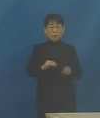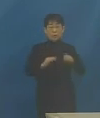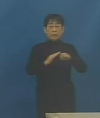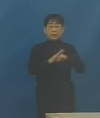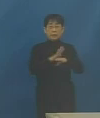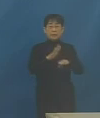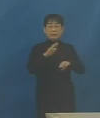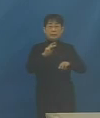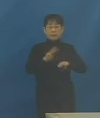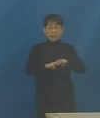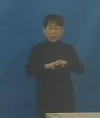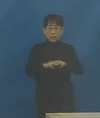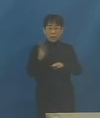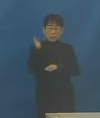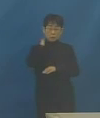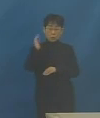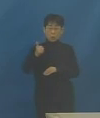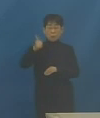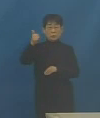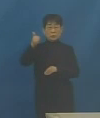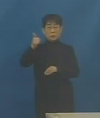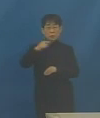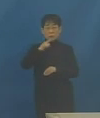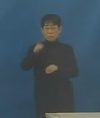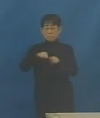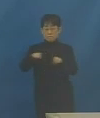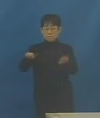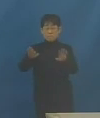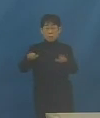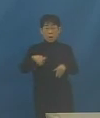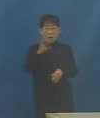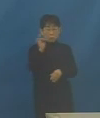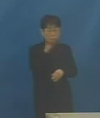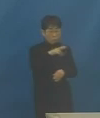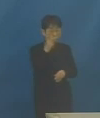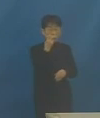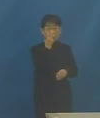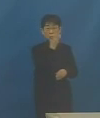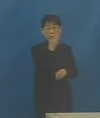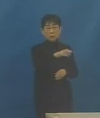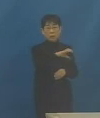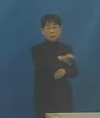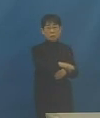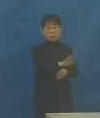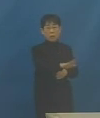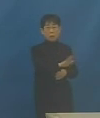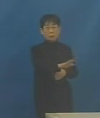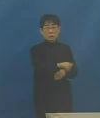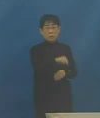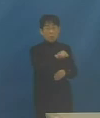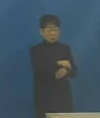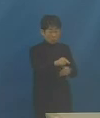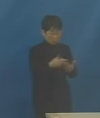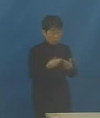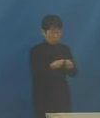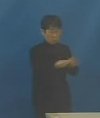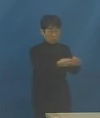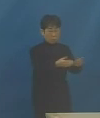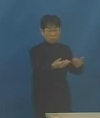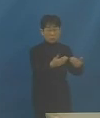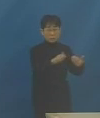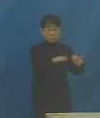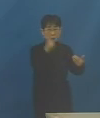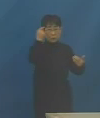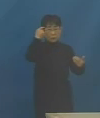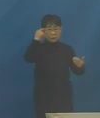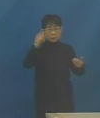でこの無料検査始まったのですがこのことは一定程度やっぱり維持していかなきゃいけないということだと思いますであの